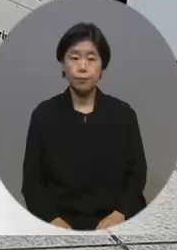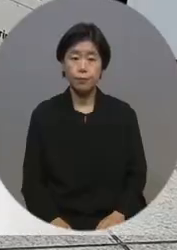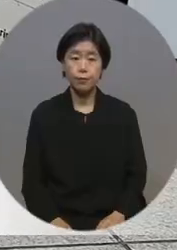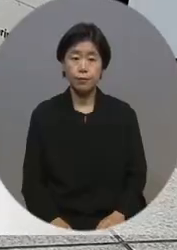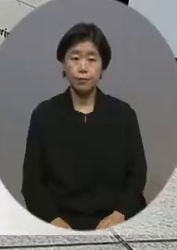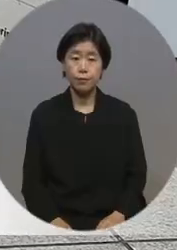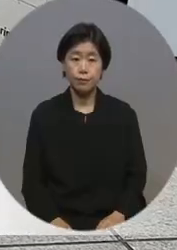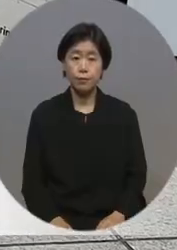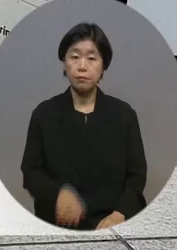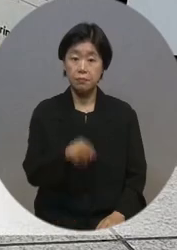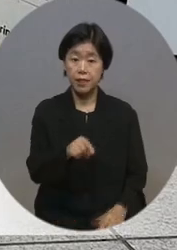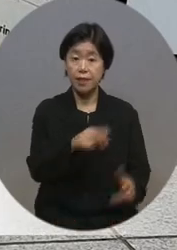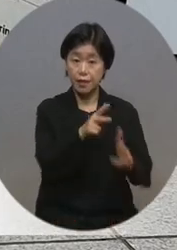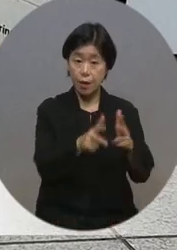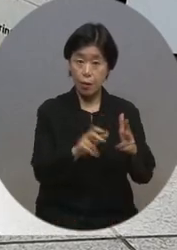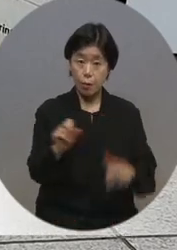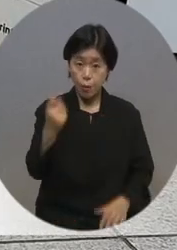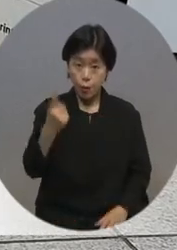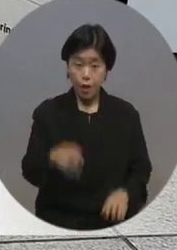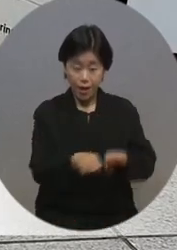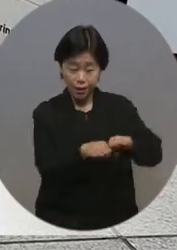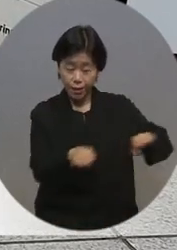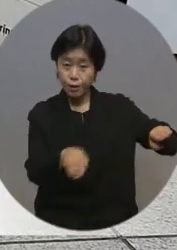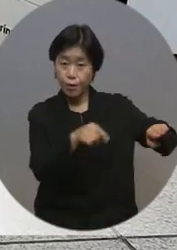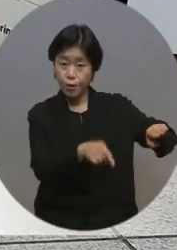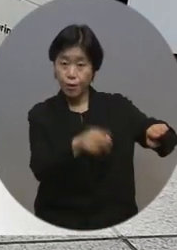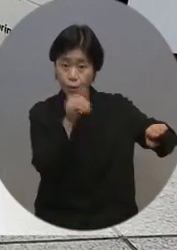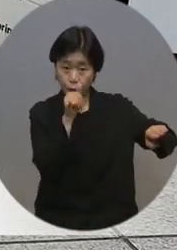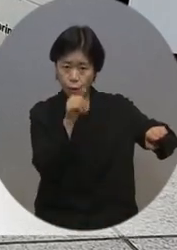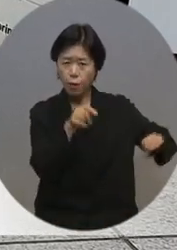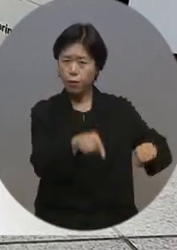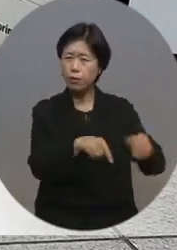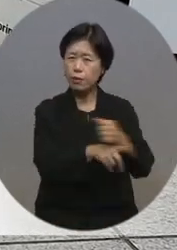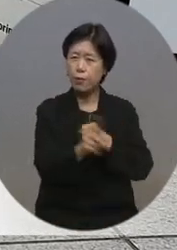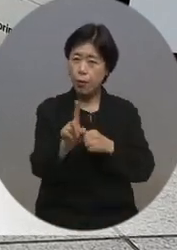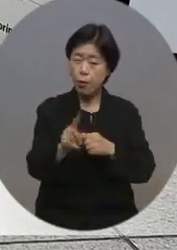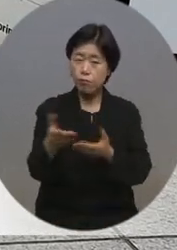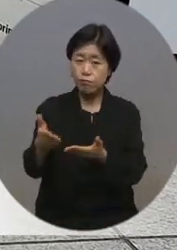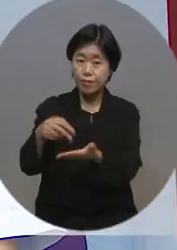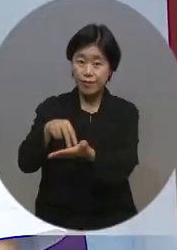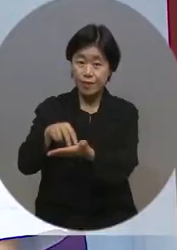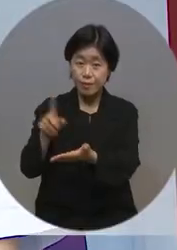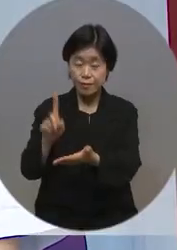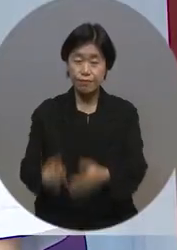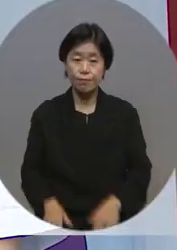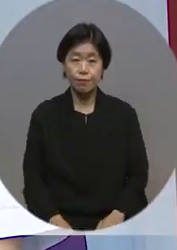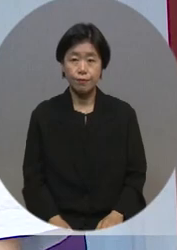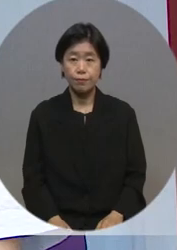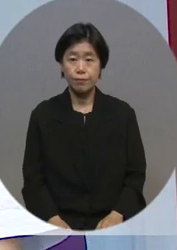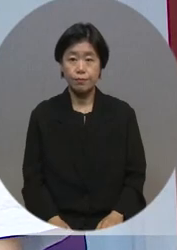네, 모두의 1층 사업으로 경사로 설치가 주는 의미에 대해서도 궁금한데요.